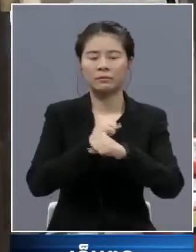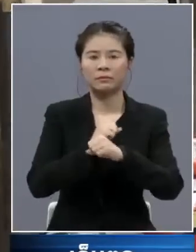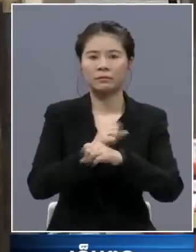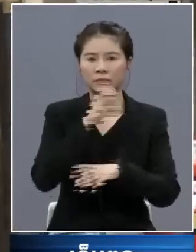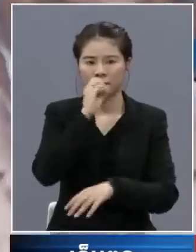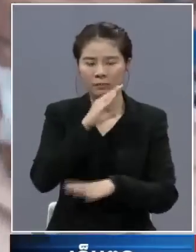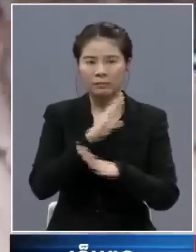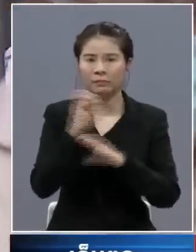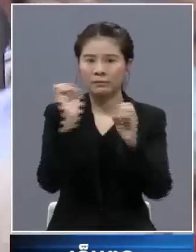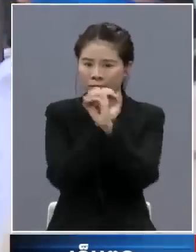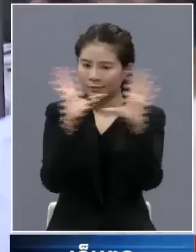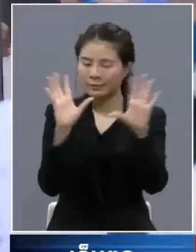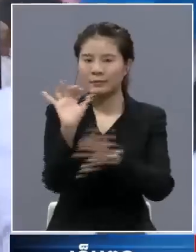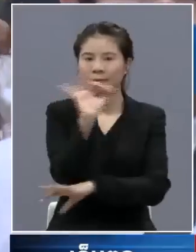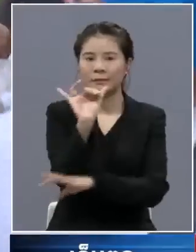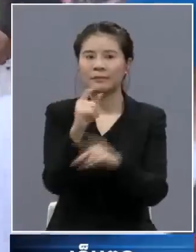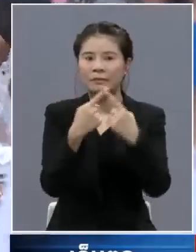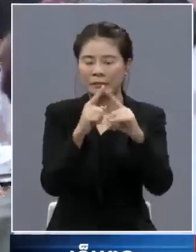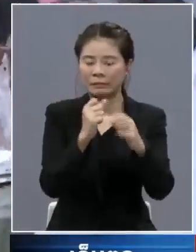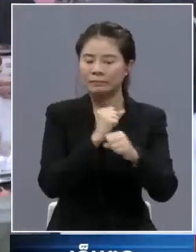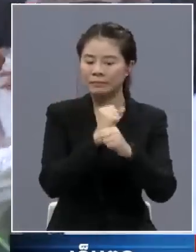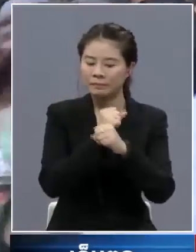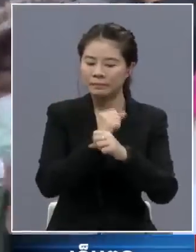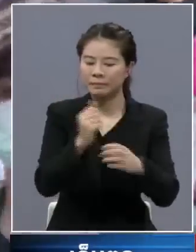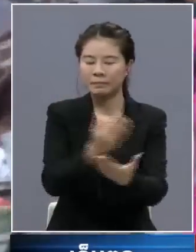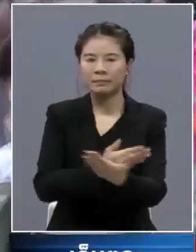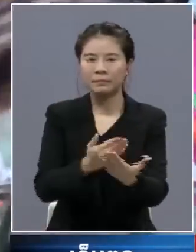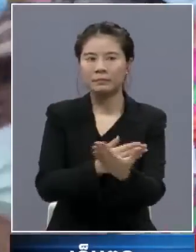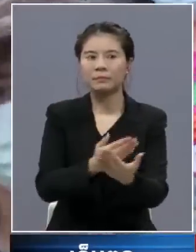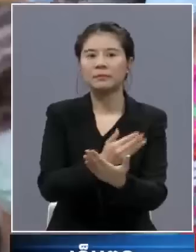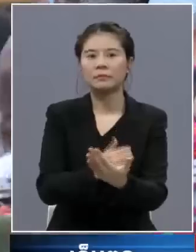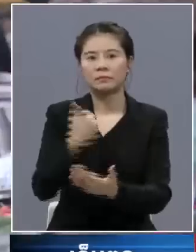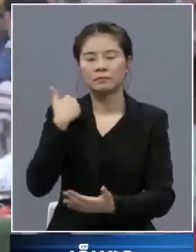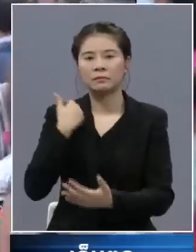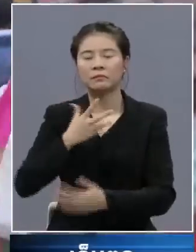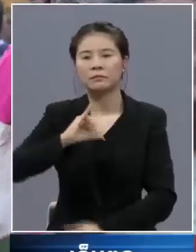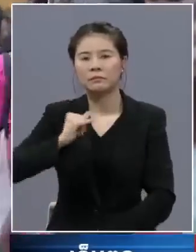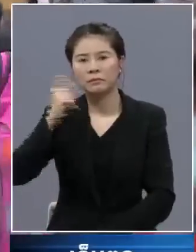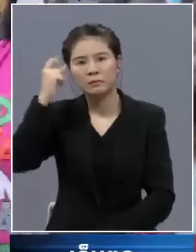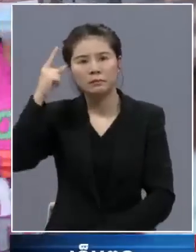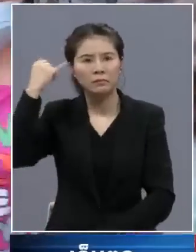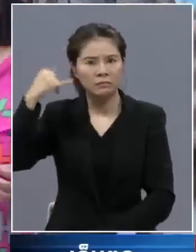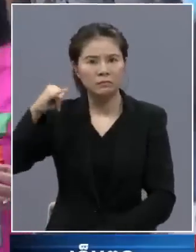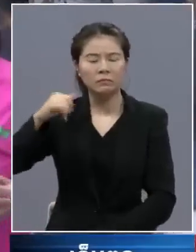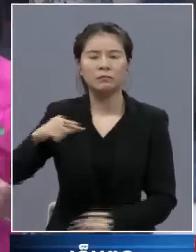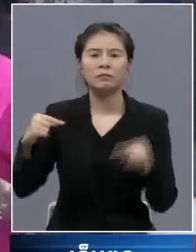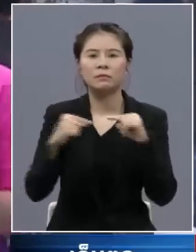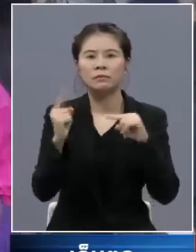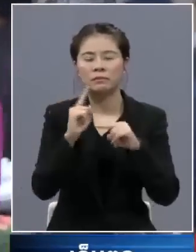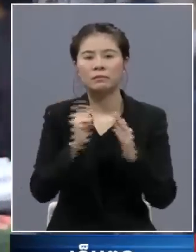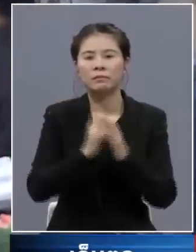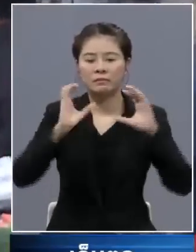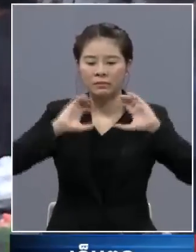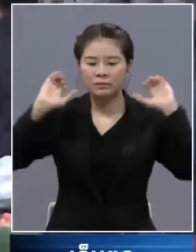อกกับสื่อมวลชนแต่ว่าทำกันอยู่เนี่ยนะครับแล้วบางทีมันก็อาจจะสร้างความเข้าใจผิดเพราะพอมันเป็นรัฐบาลผสม